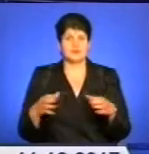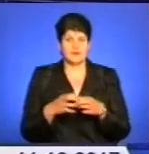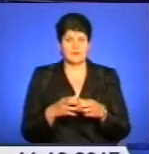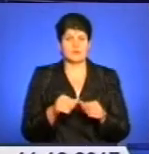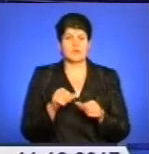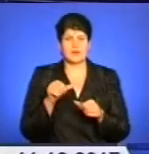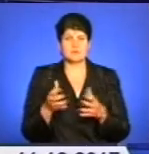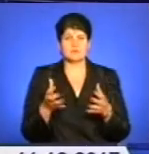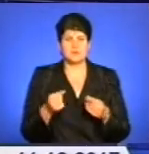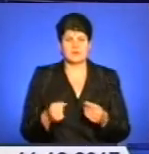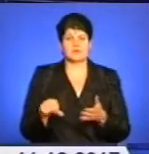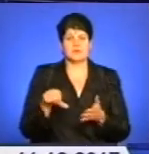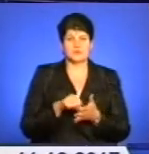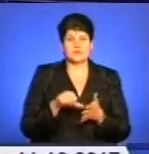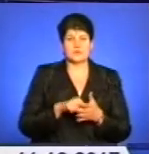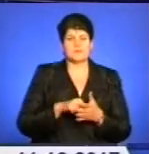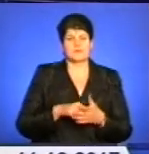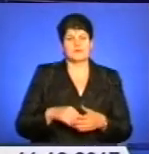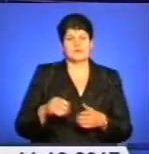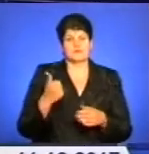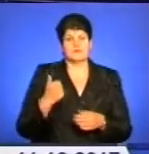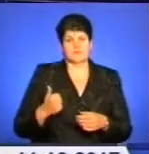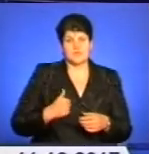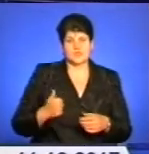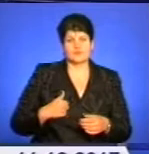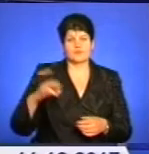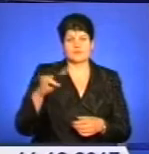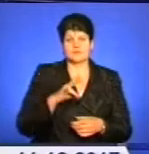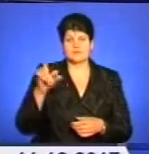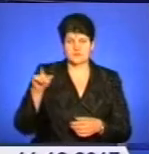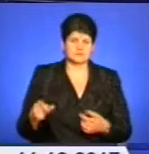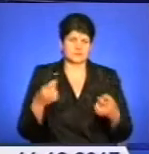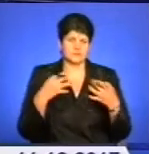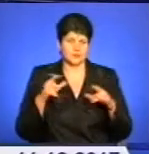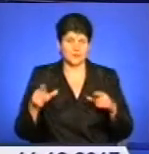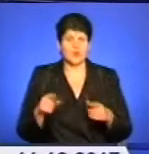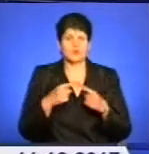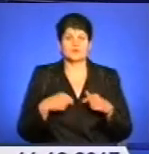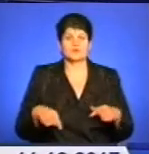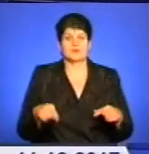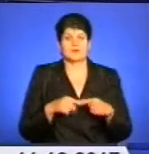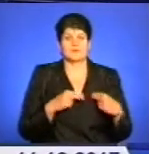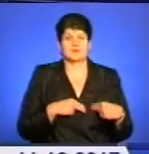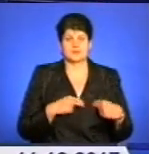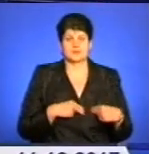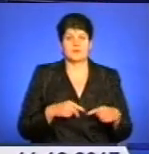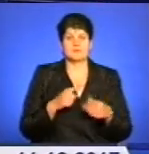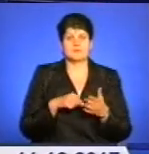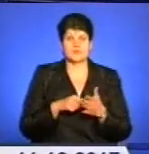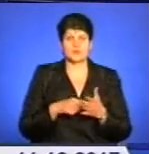взяли представники козацтва, військові капелани і цивільні. Організували захід працівники міського центру фізичного здоров'я